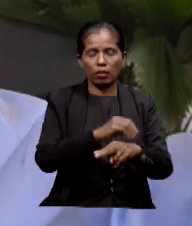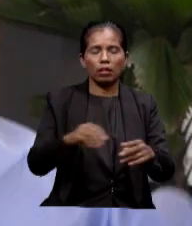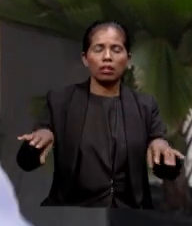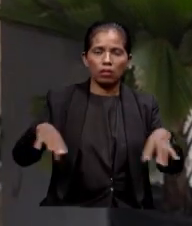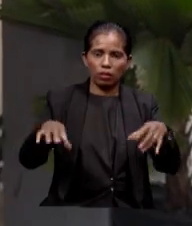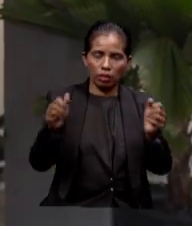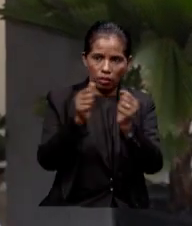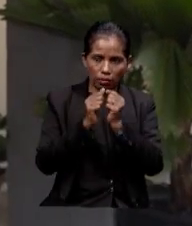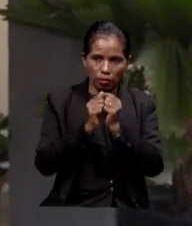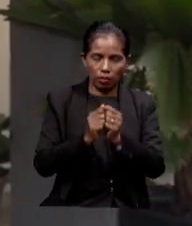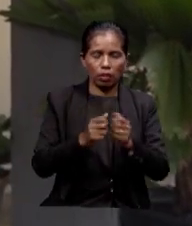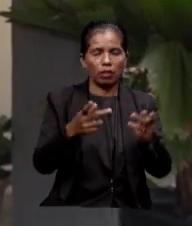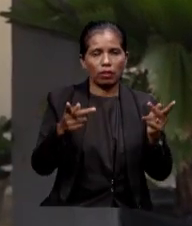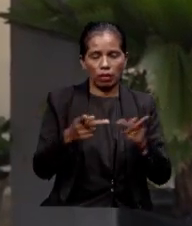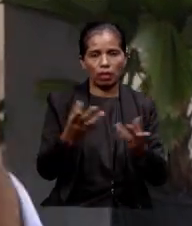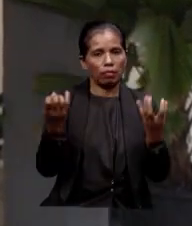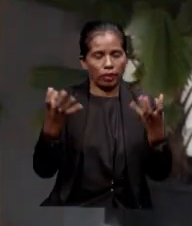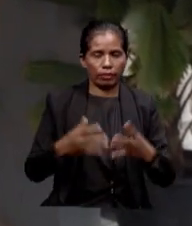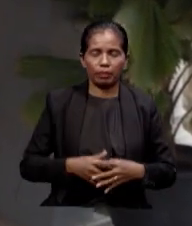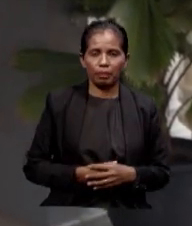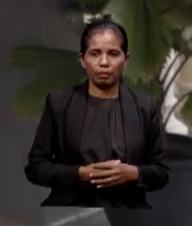a áreas para a